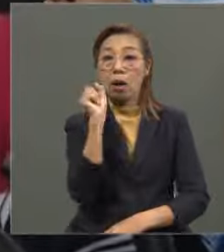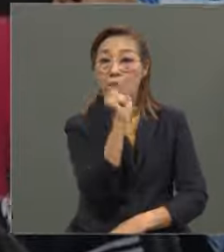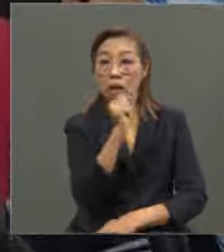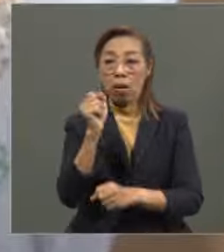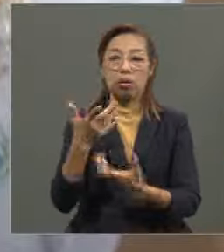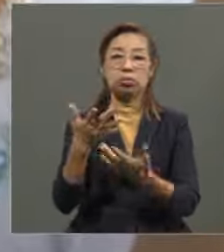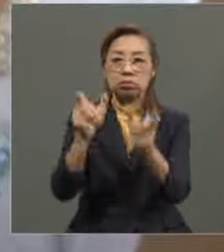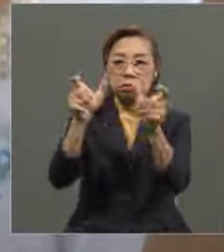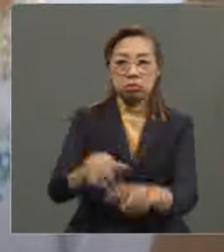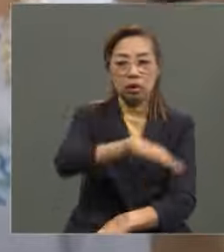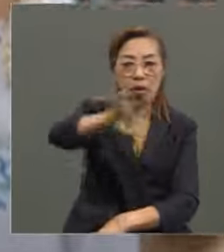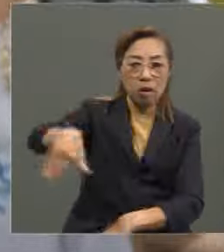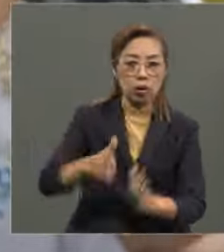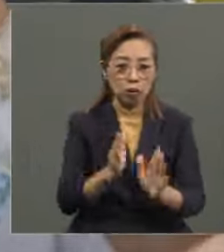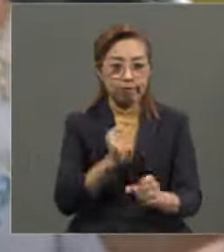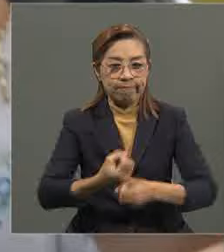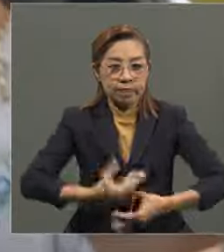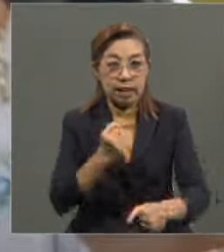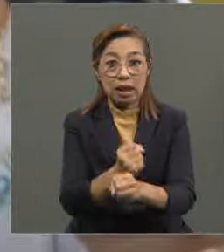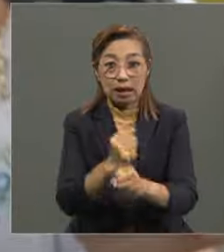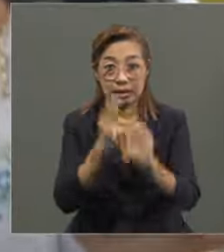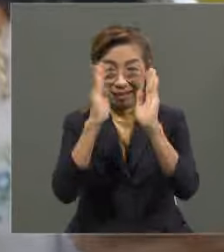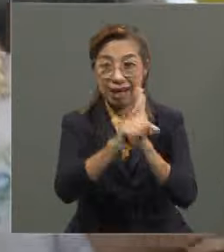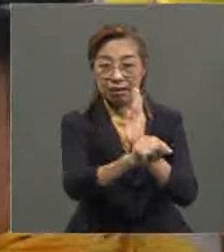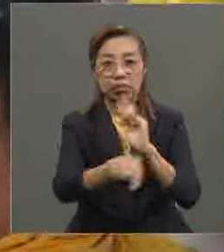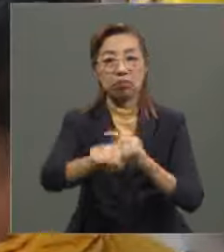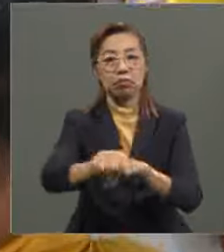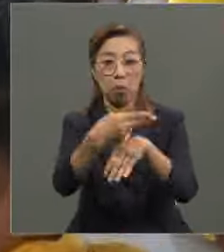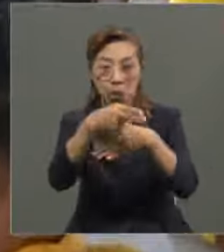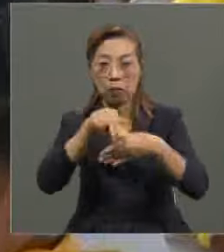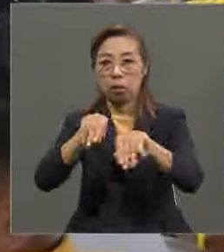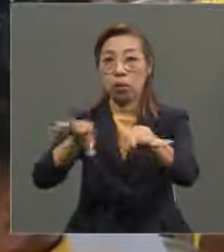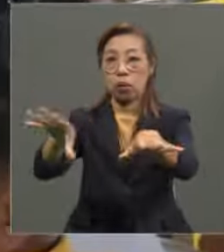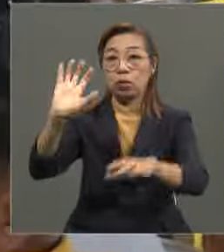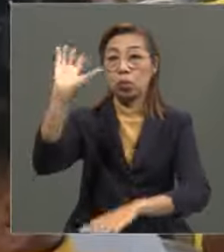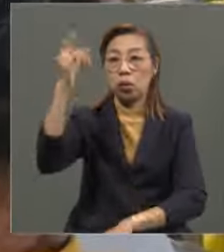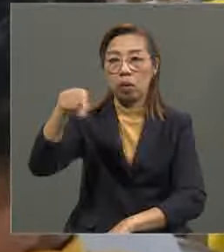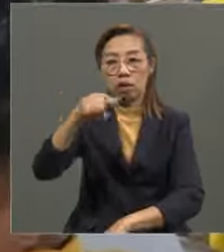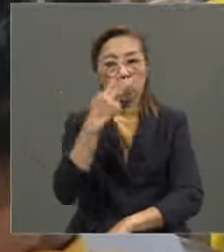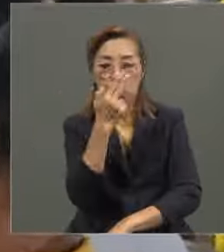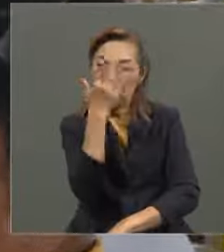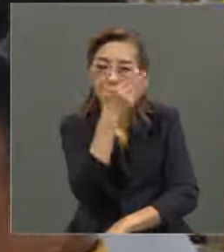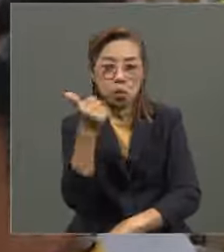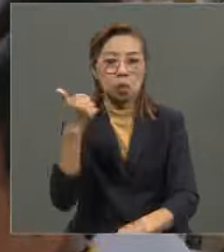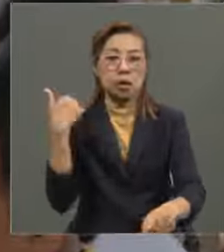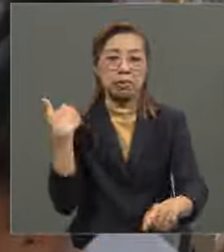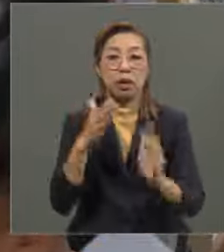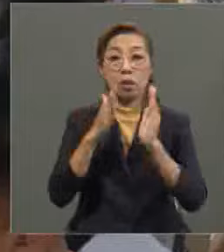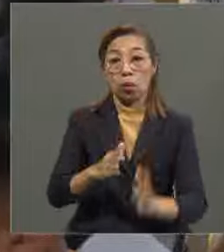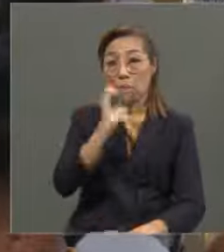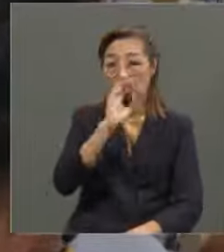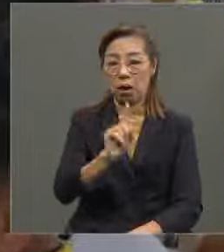และทุกๆความตั้งใจของทุกคนทำให้ภาพที่ปรากฏไปสู่สายตาคนทั่วโลกในวันนี้มีแต่ความงดงามหลายคนบอกว่